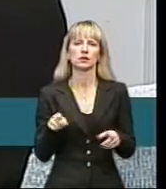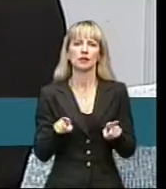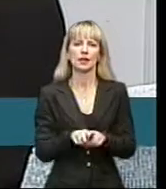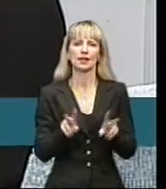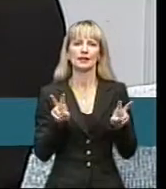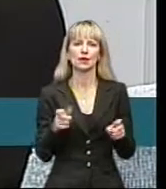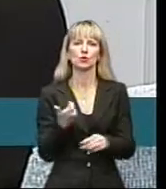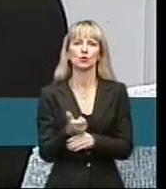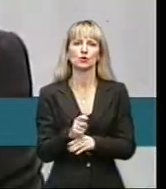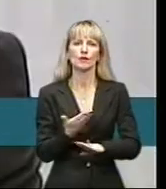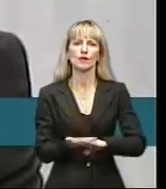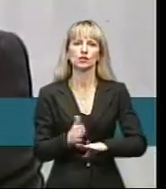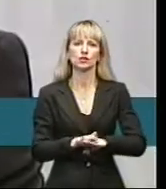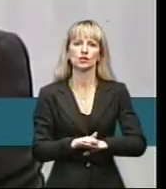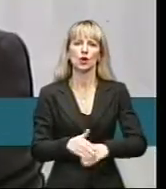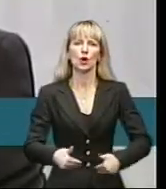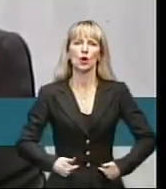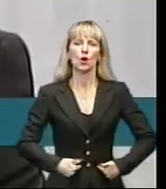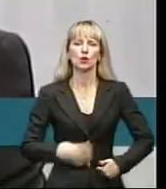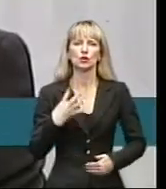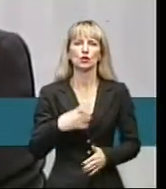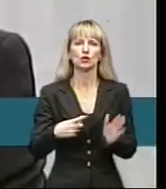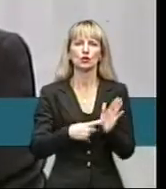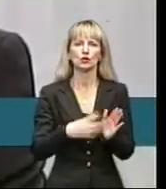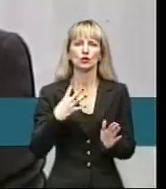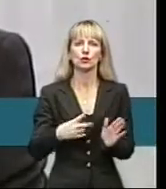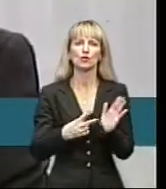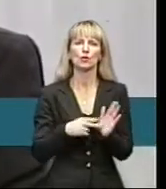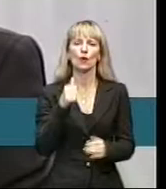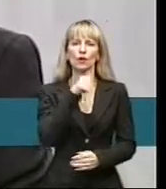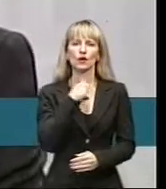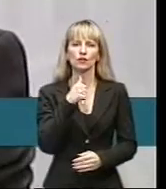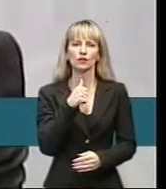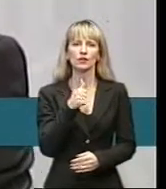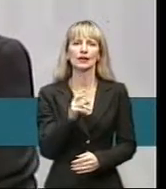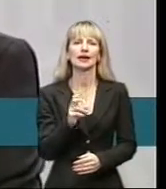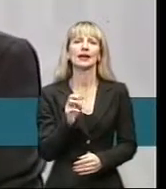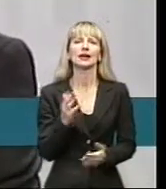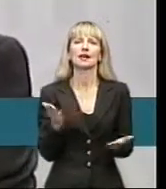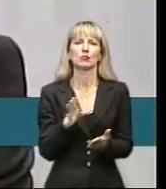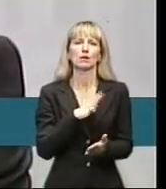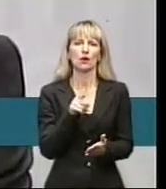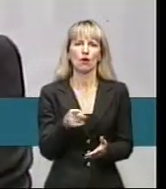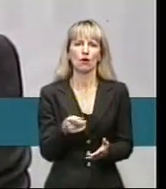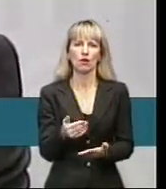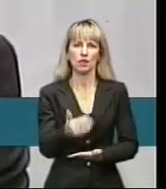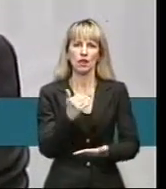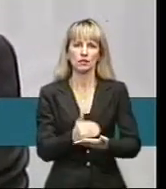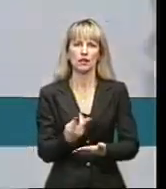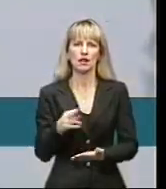теми, дуже важкі. Голод 46-47 років. Якими були його наслідки для Запорізького